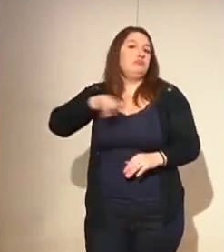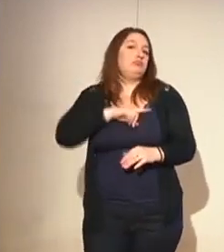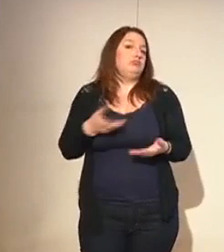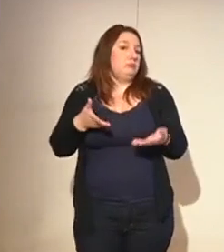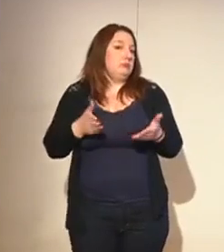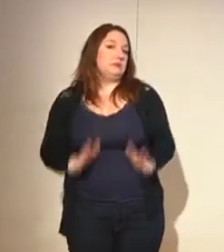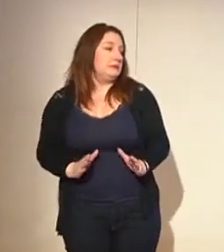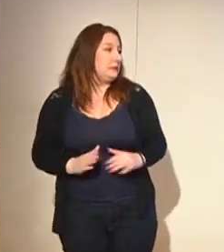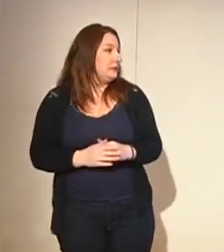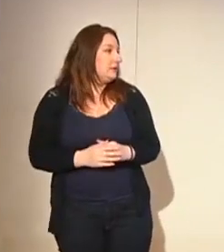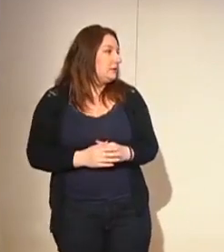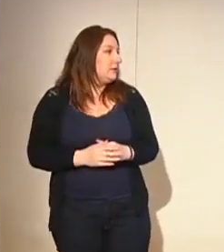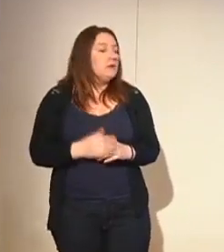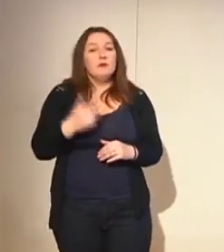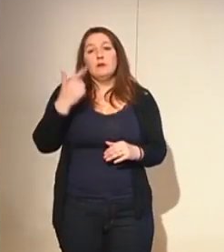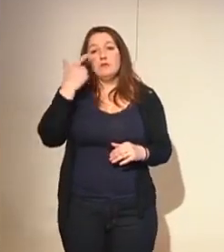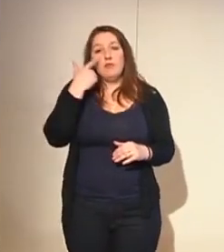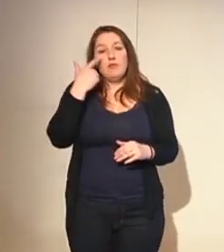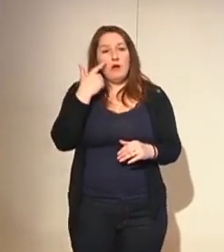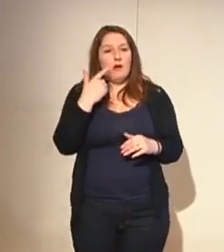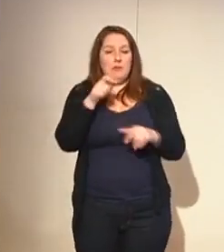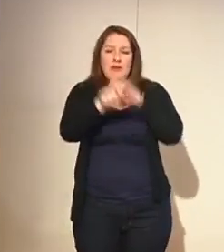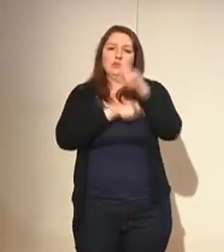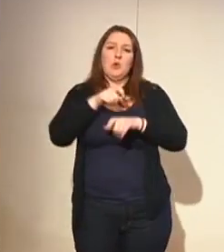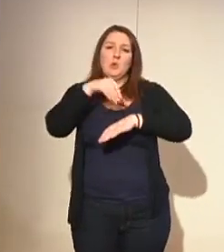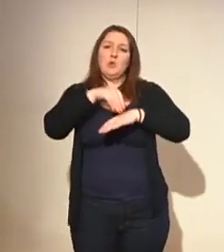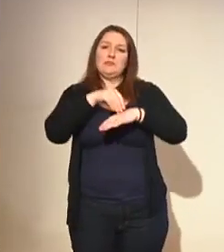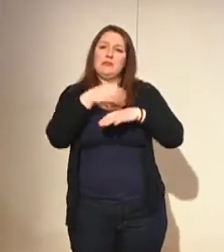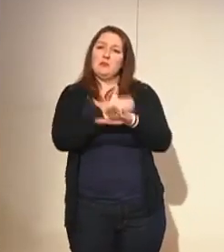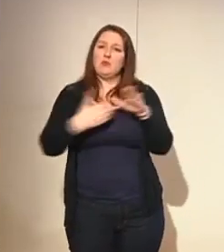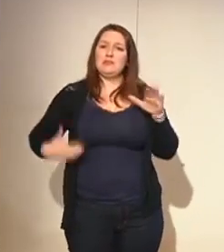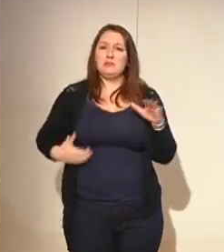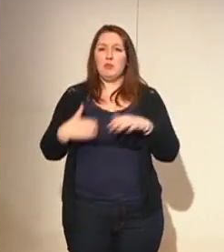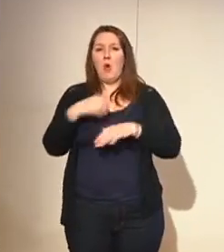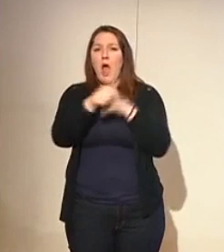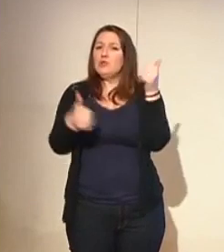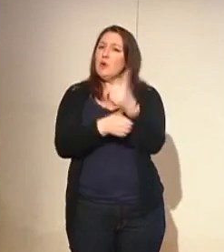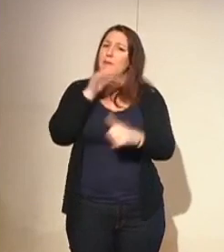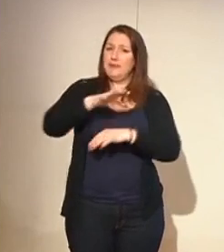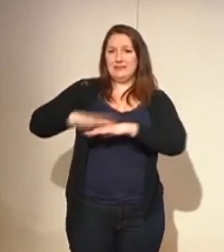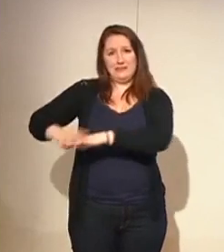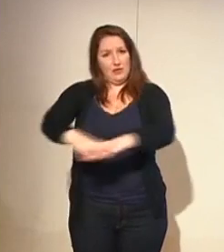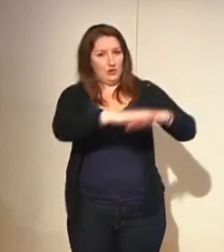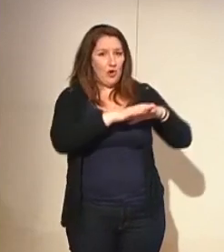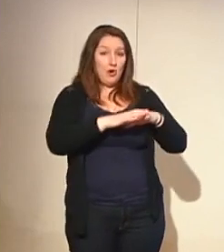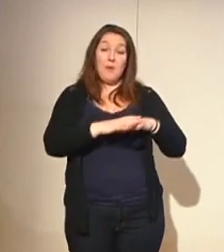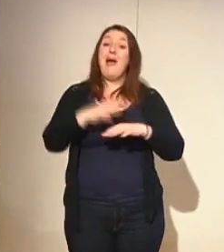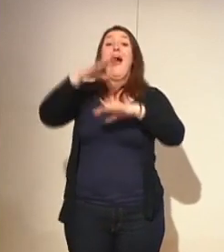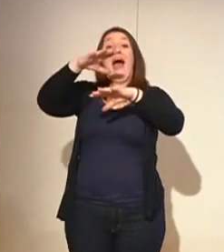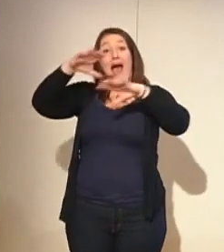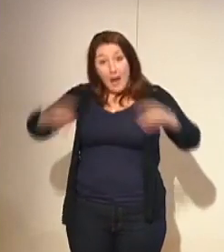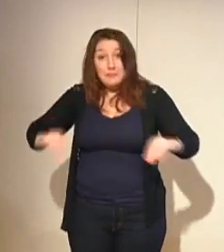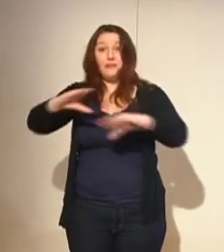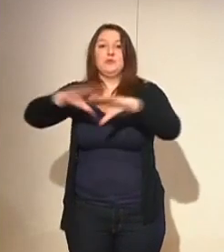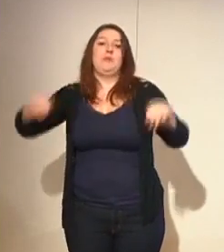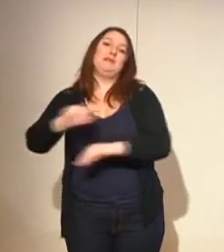euh vous verrez que c'est six conseillers municipaux et adjoint secteur euh aucun ne réside dans le secteur dont